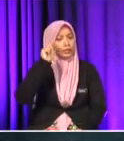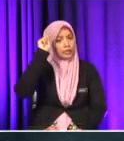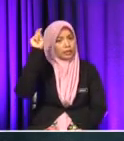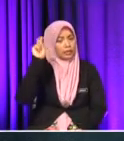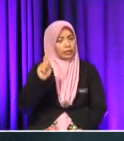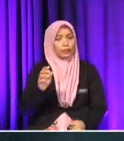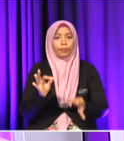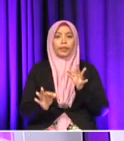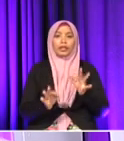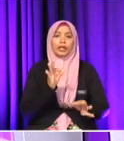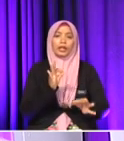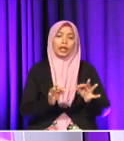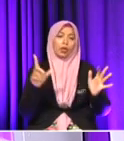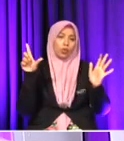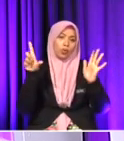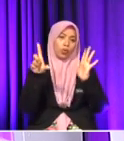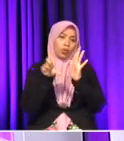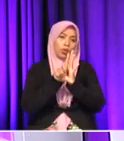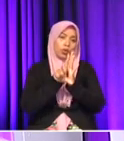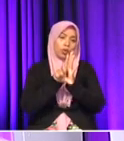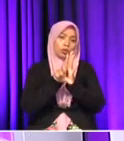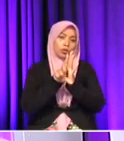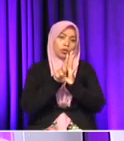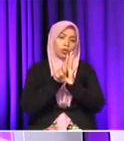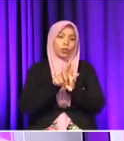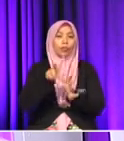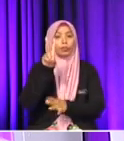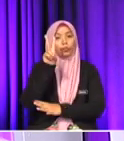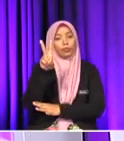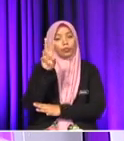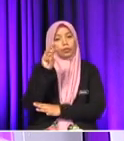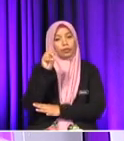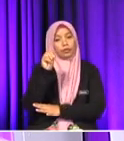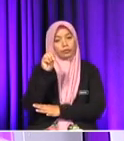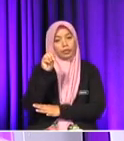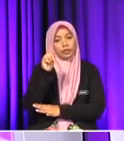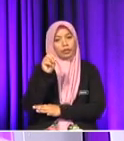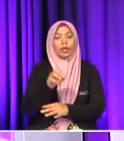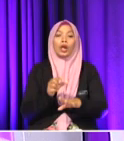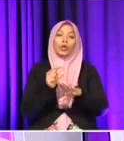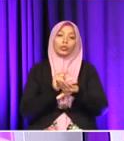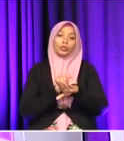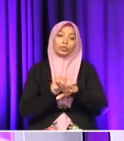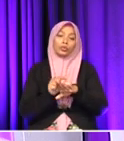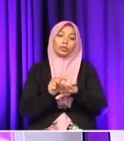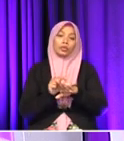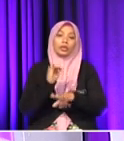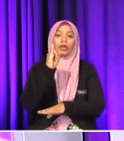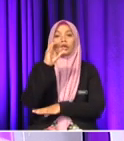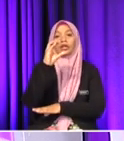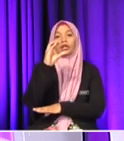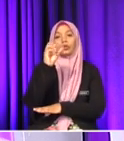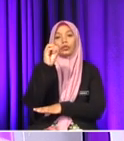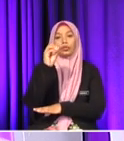kalau logo yang jenis Victoria seperti yang telah dijelaskan menggunakan icon kata kunci lah